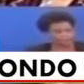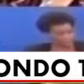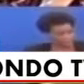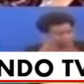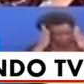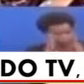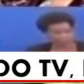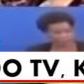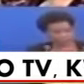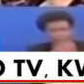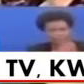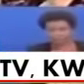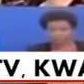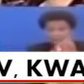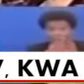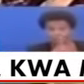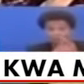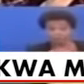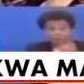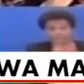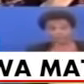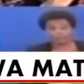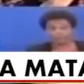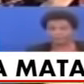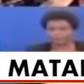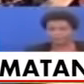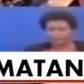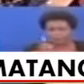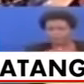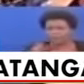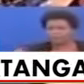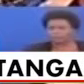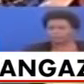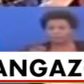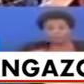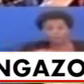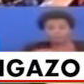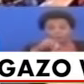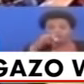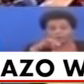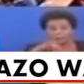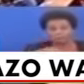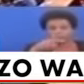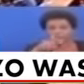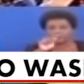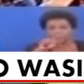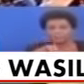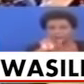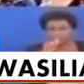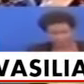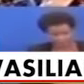nyongeza. Kwa niaba ya wananchi wa jimbo la Mtama, nishukuru sana serikali ya awamu ya tano kwa